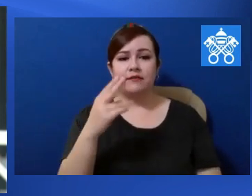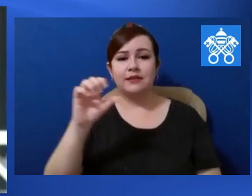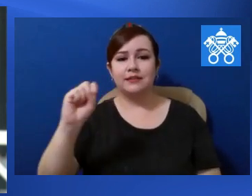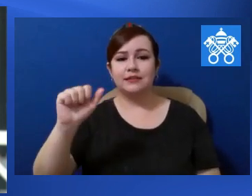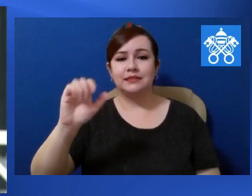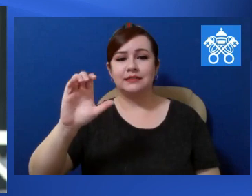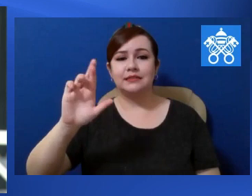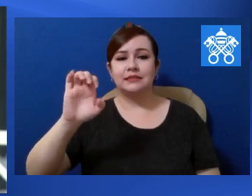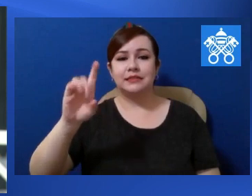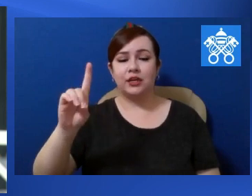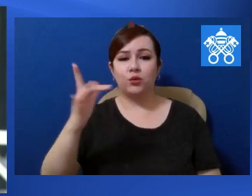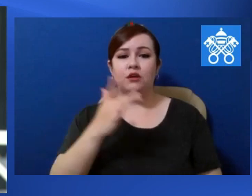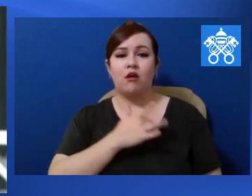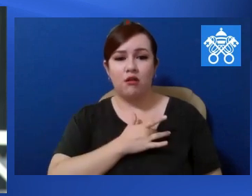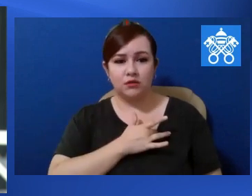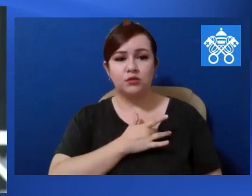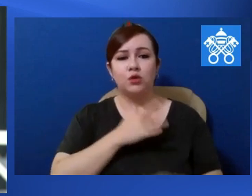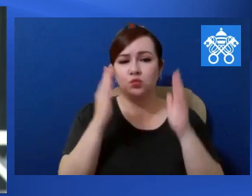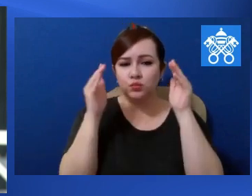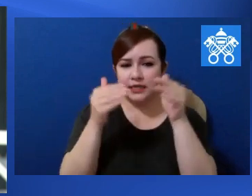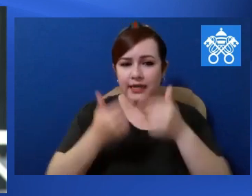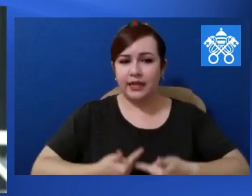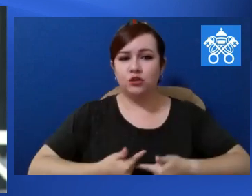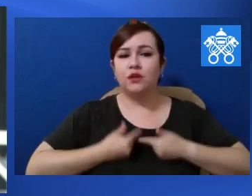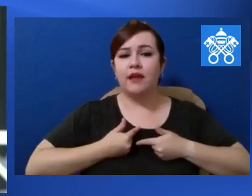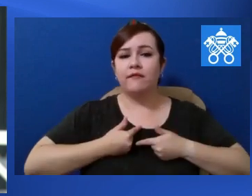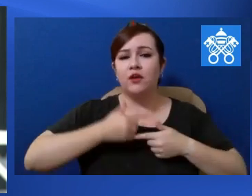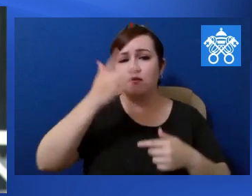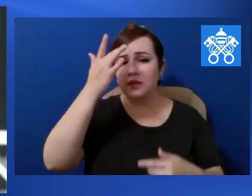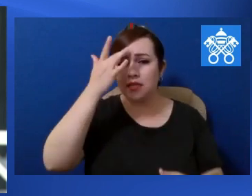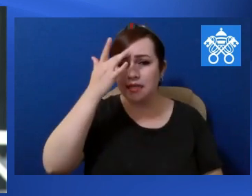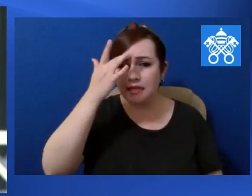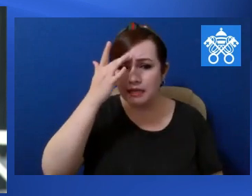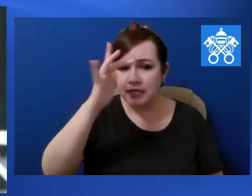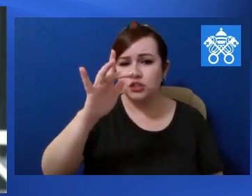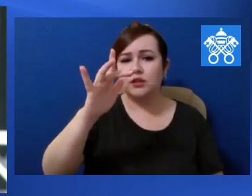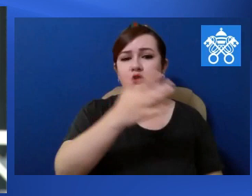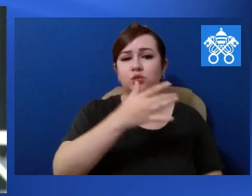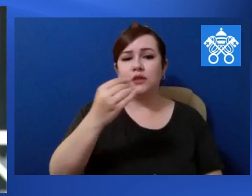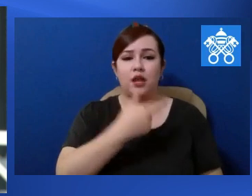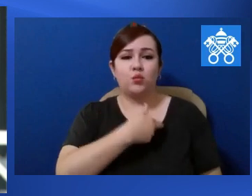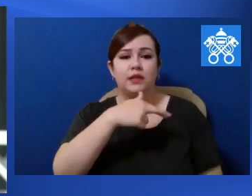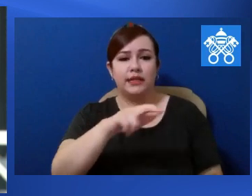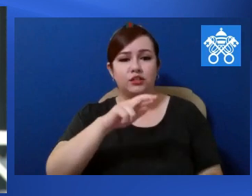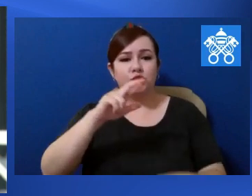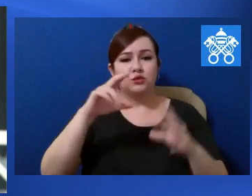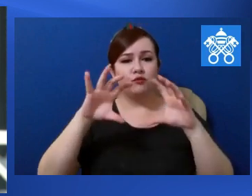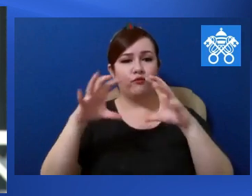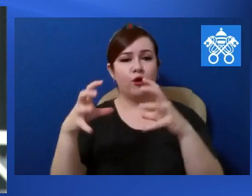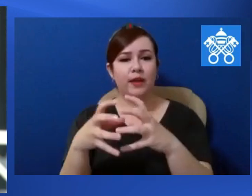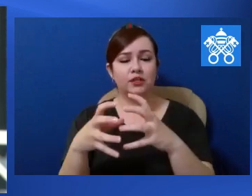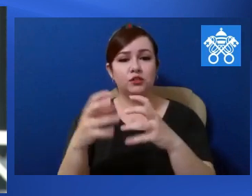in Australia rurale. Mary McKillop nasce nei pressi di